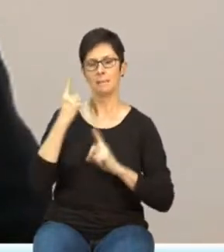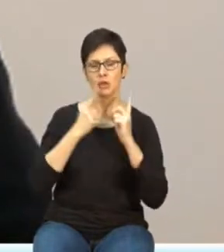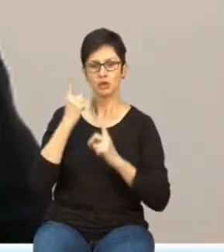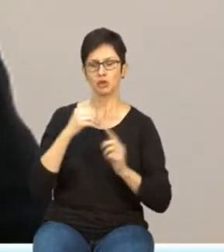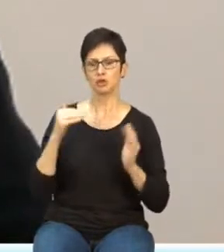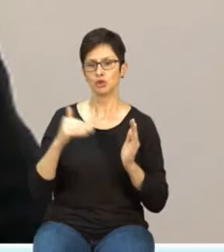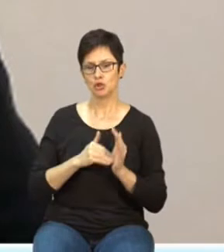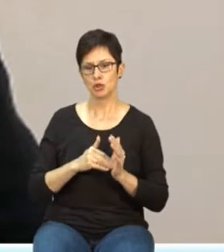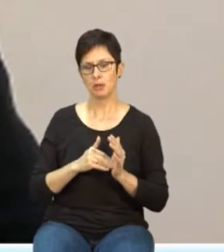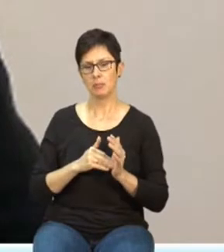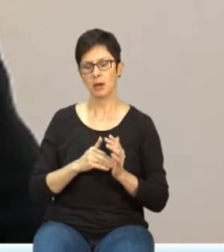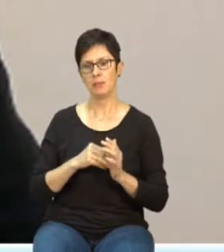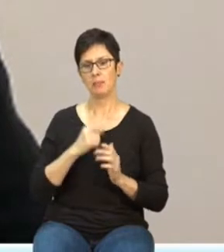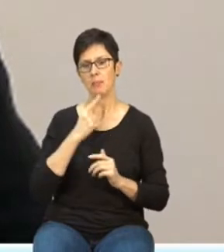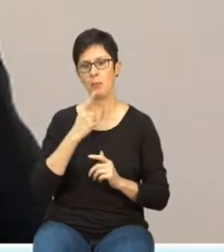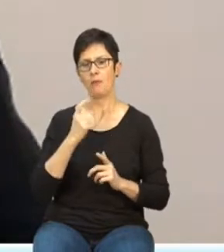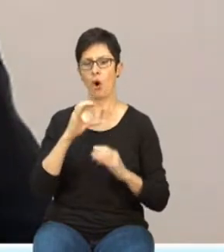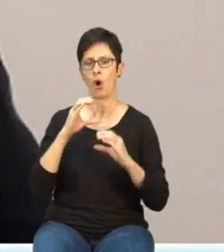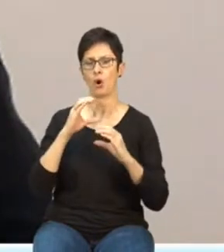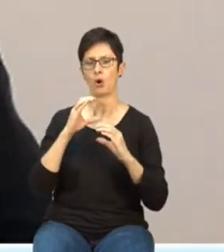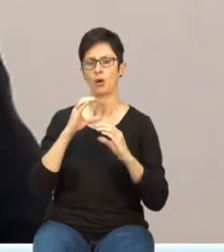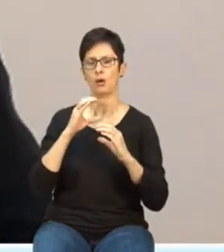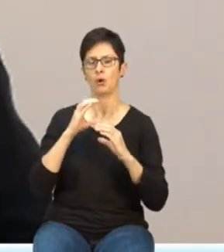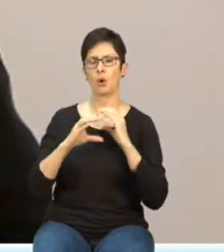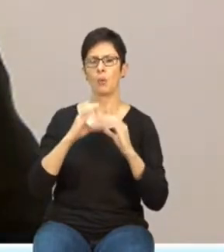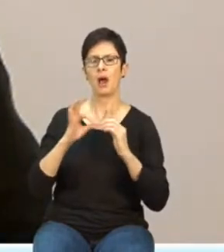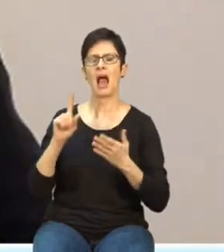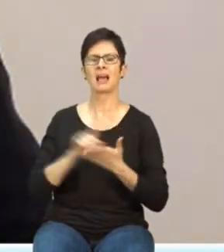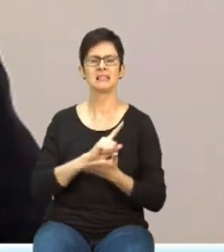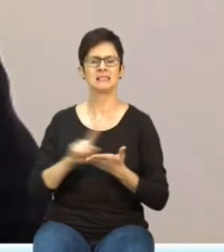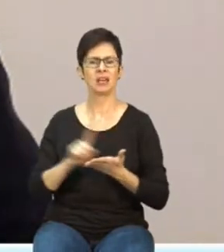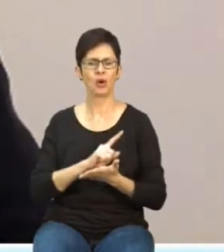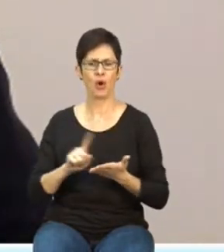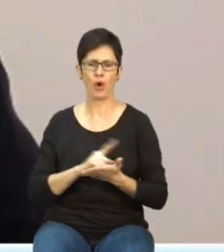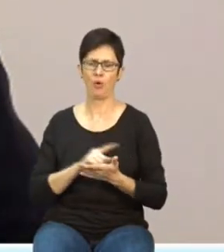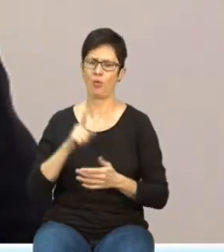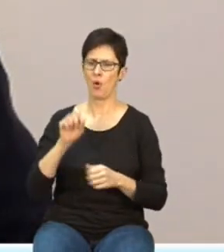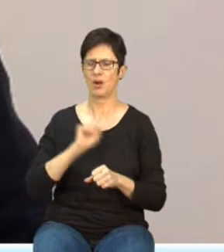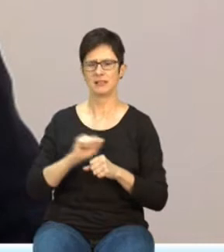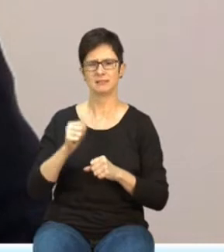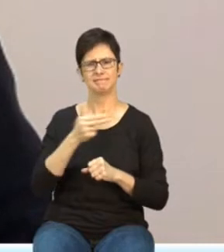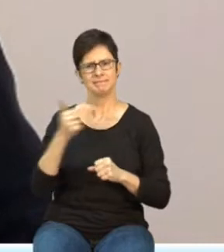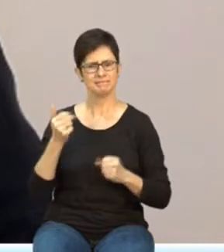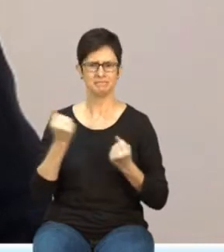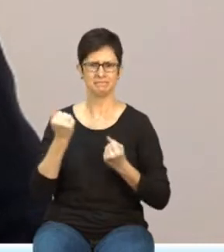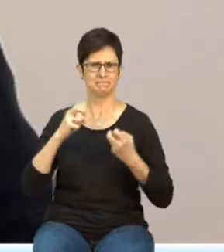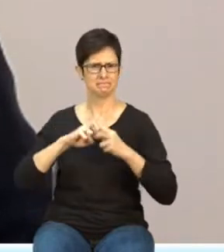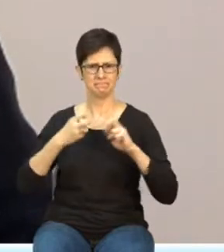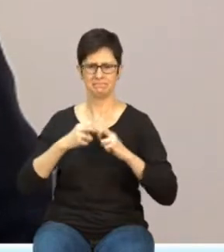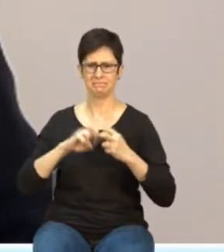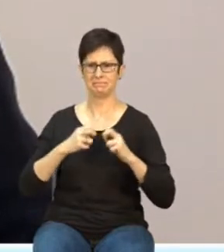się o komunikat o komunikacji na temat ryzyka i to jest kwestia bardzo złożona jest to kwestia